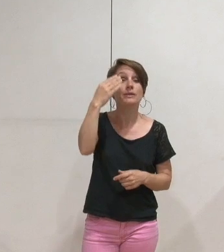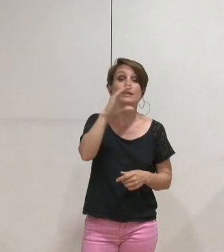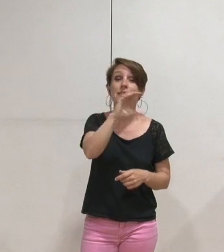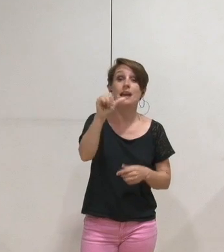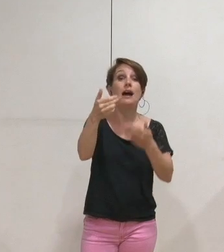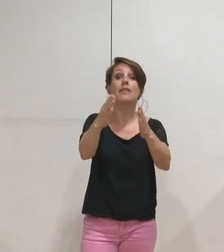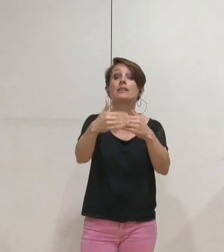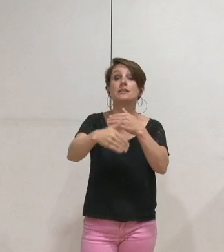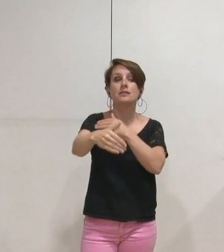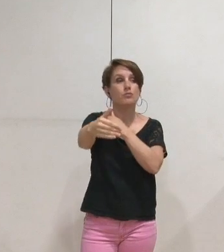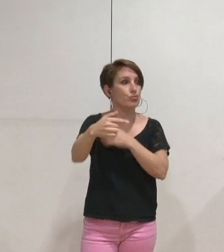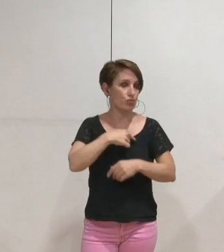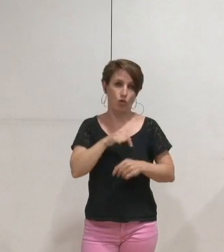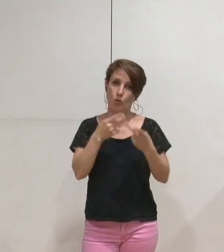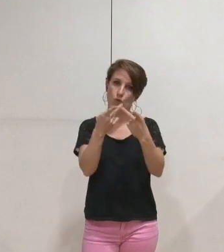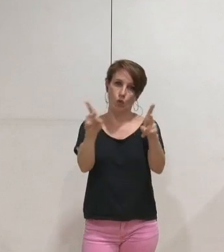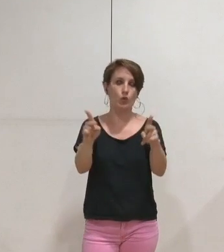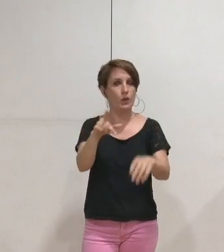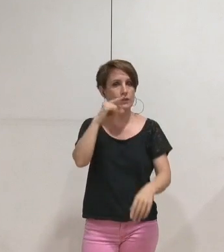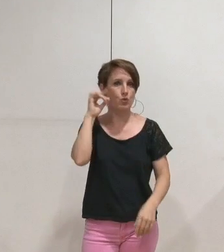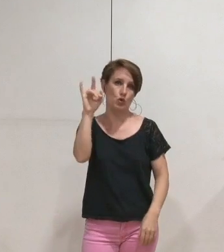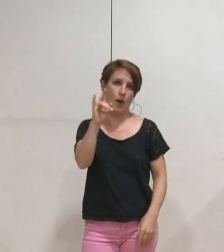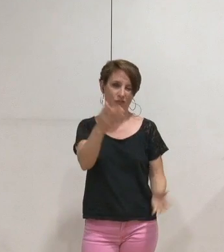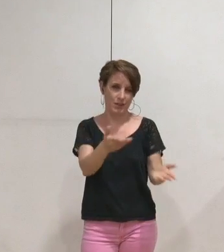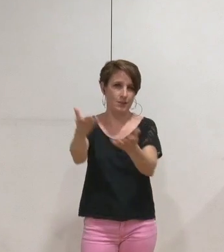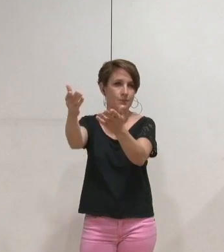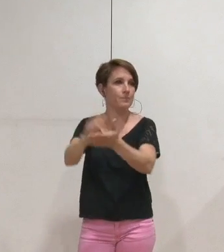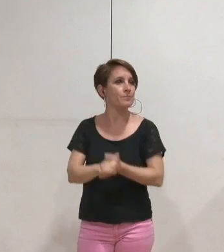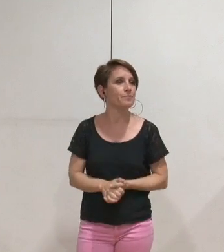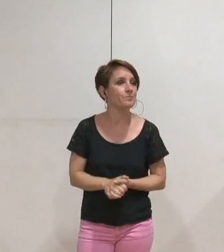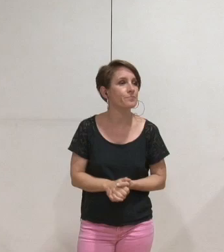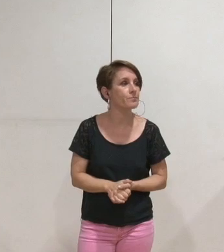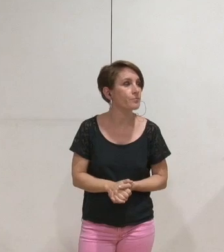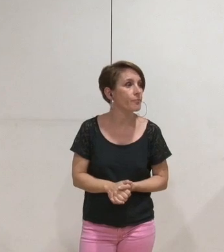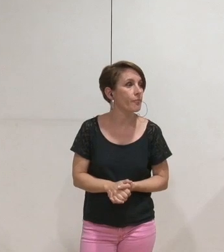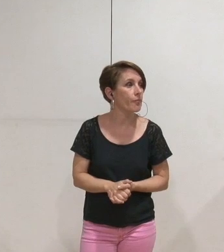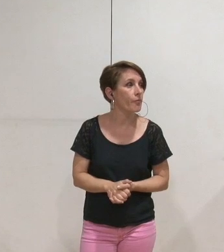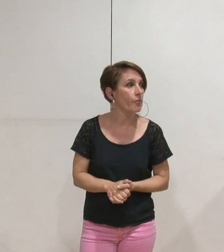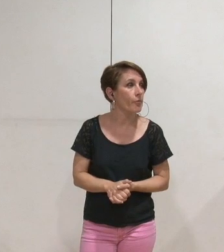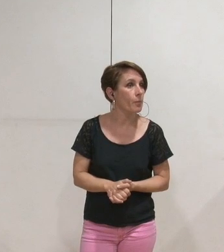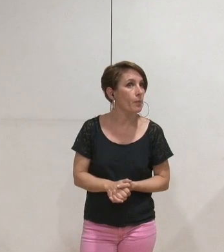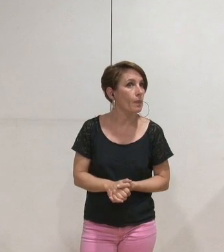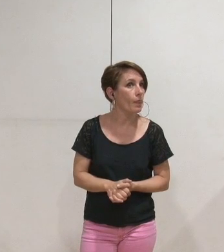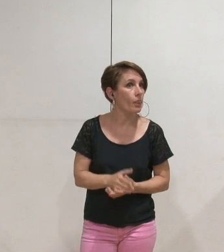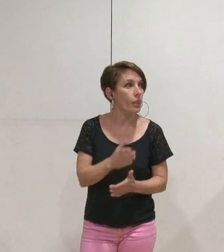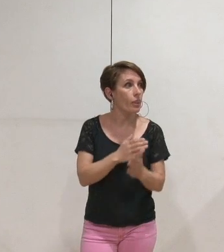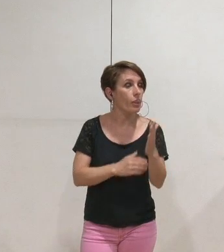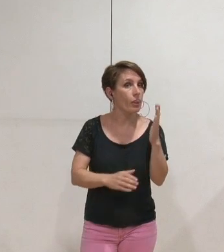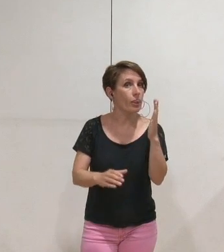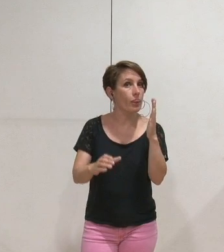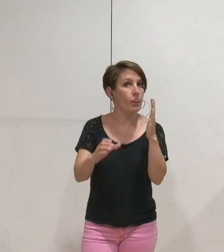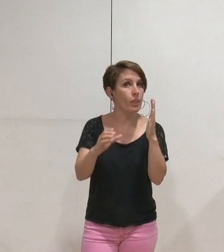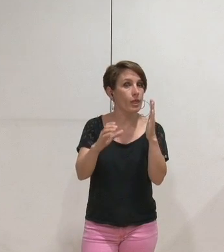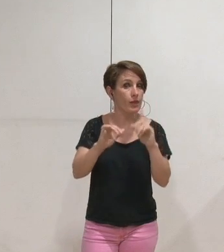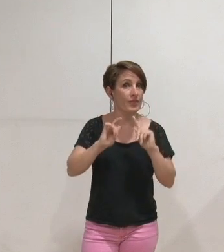décider ainsi nous autoriserions monsieur apfast je mets cette désignation